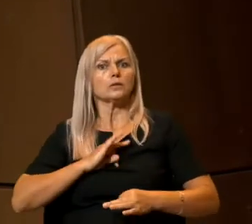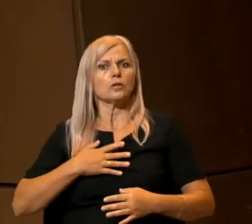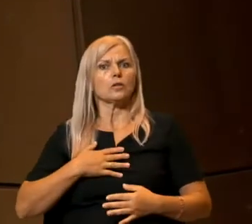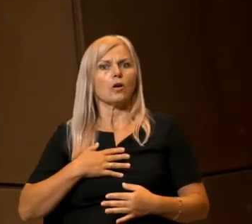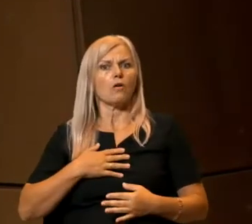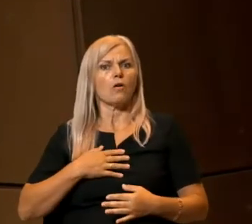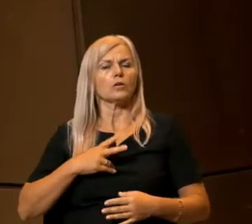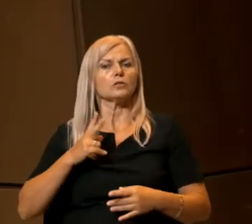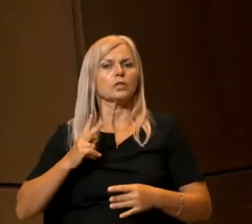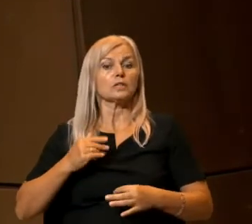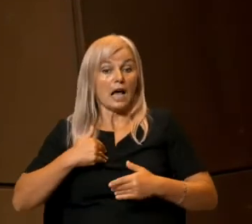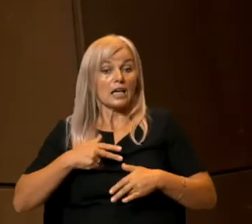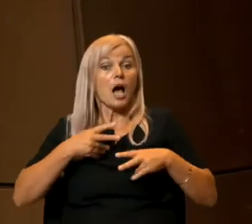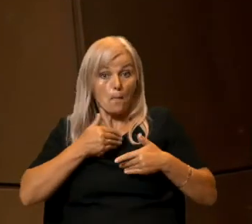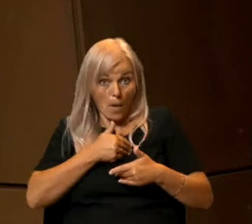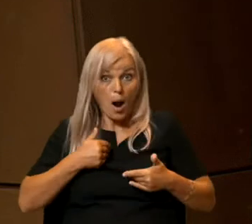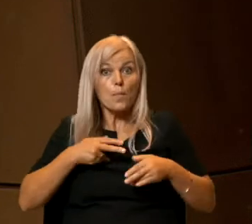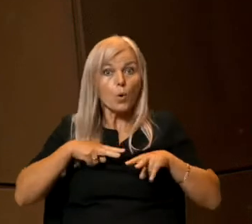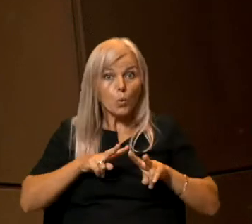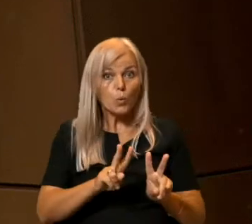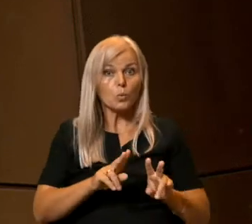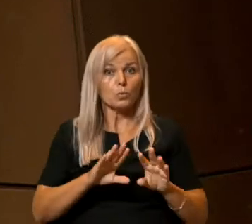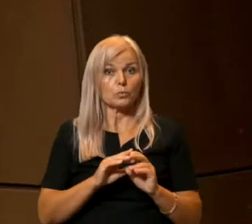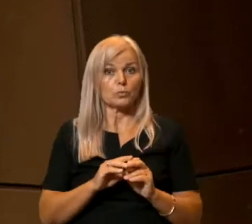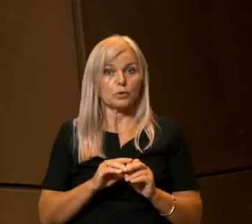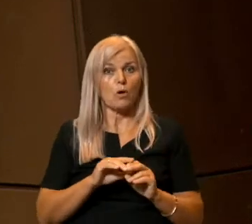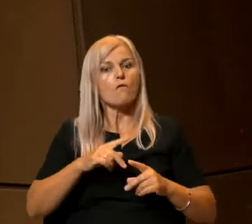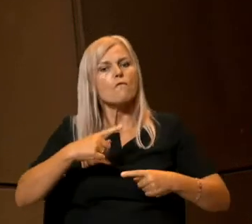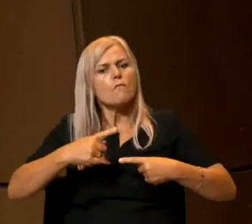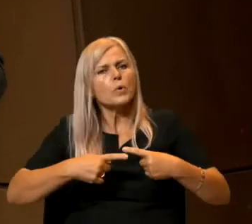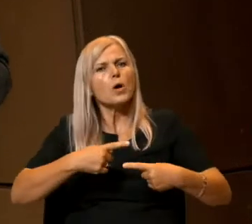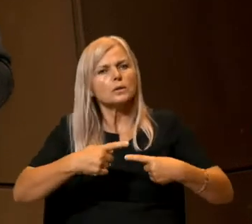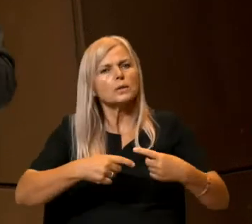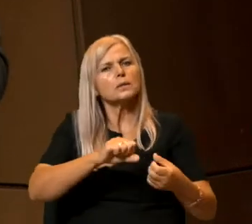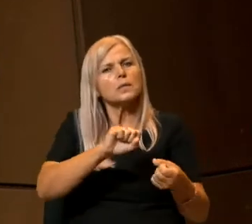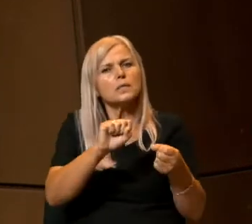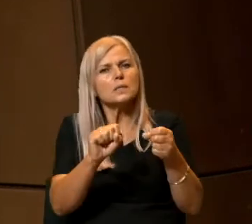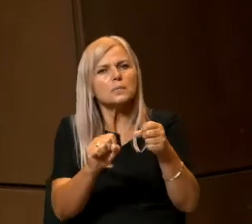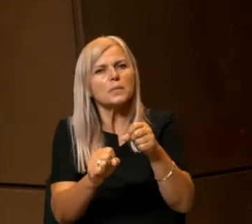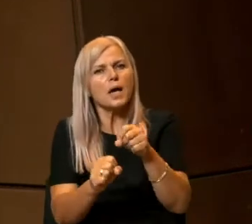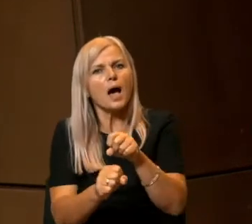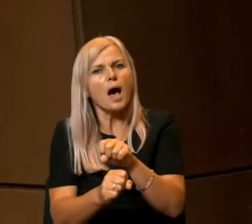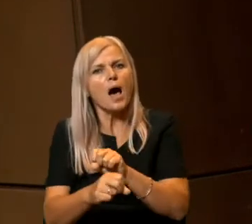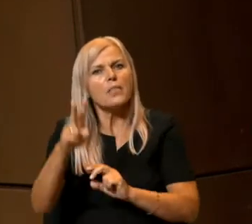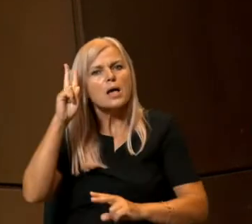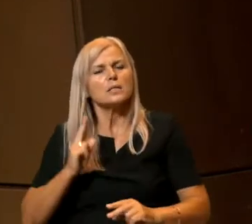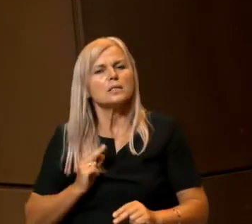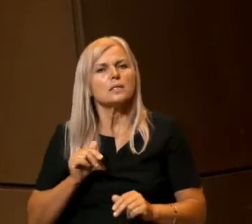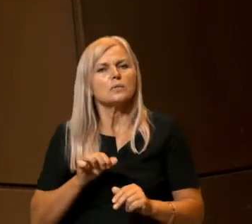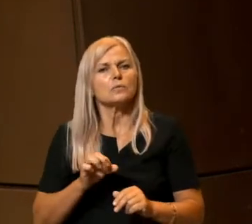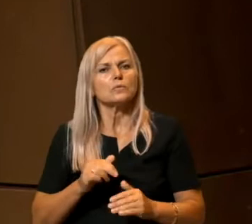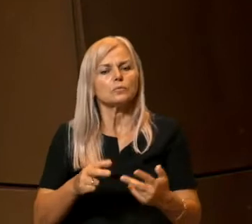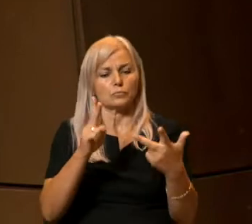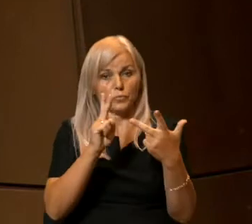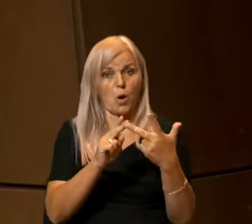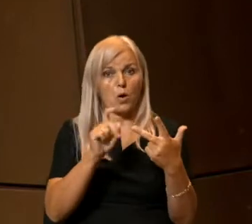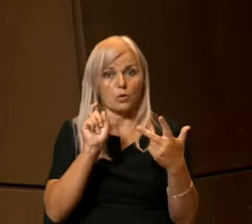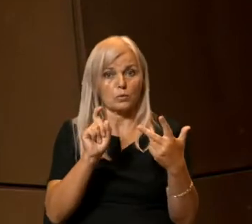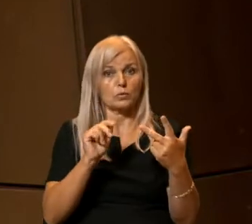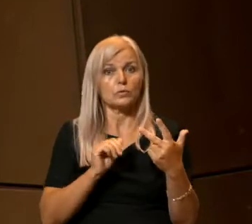mam udział w tym procesie przemiany tej instytucji. Następnie punkt trzeci